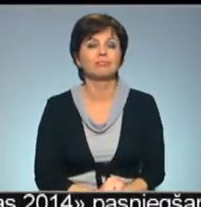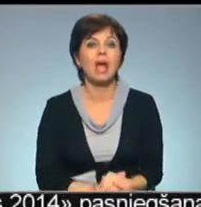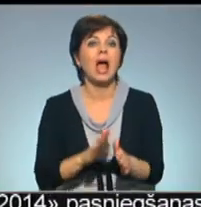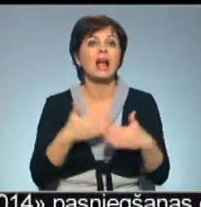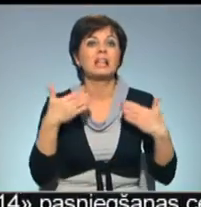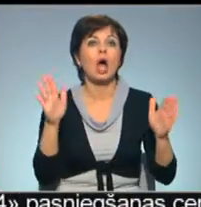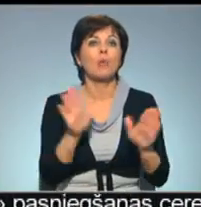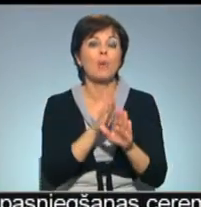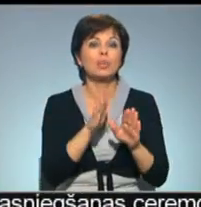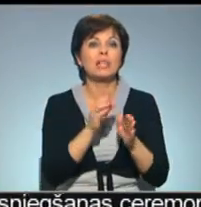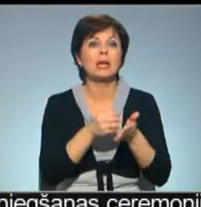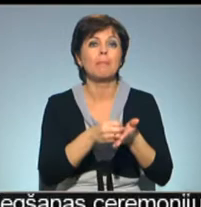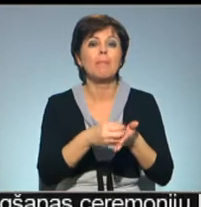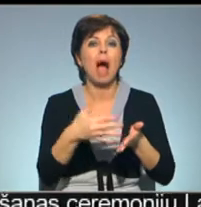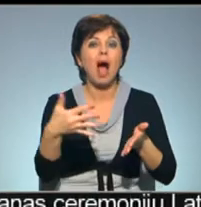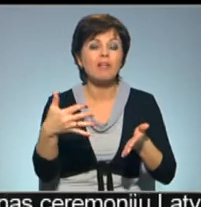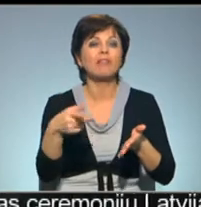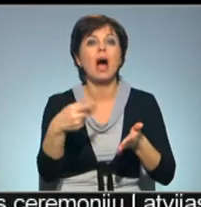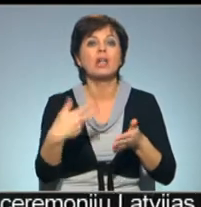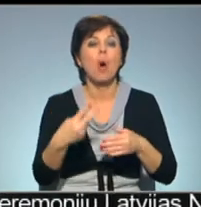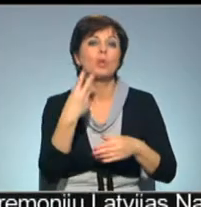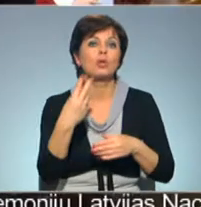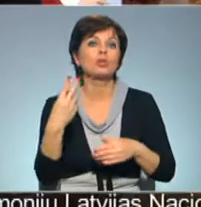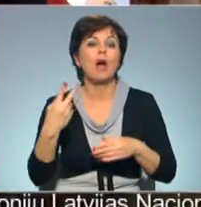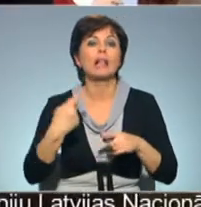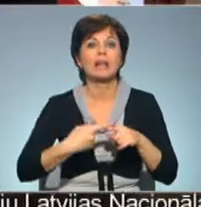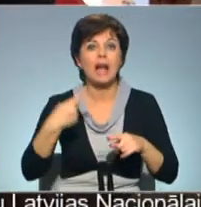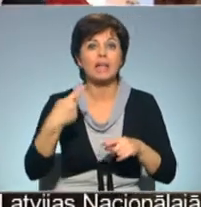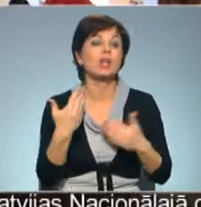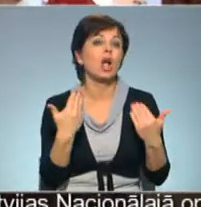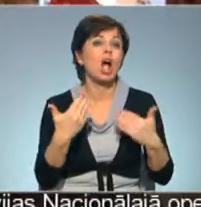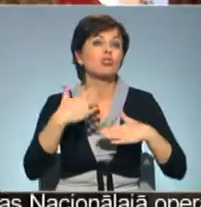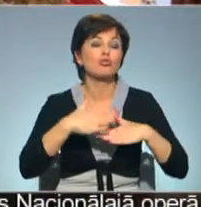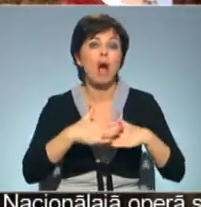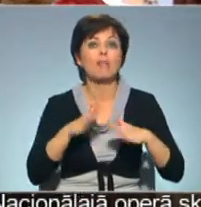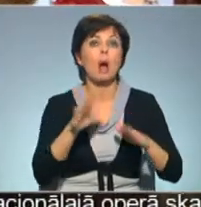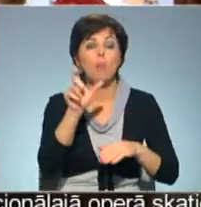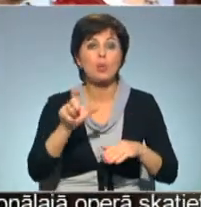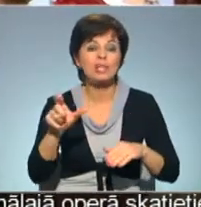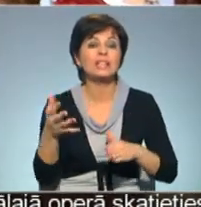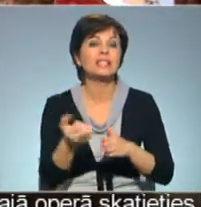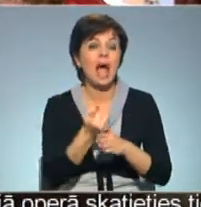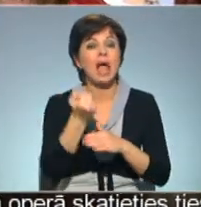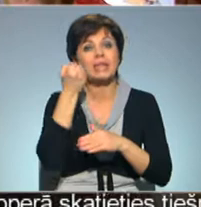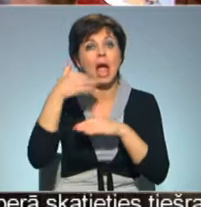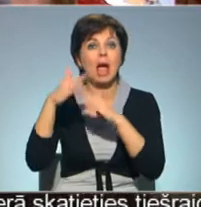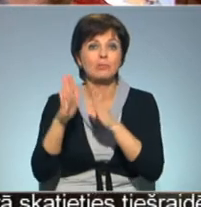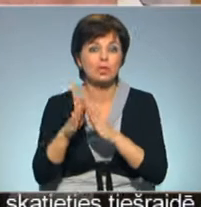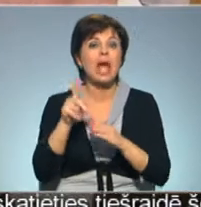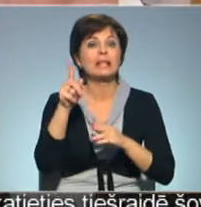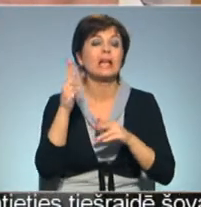Lielo mūzikas balvu šogad pasniegs jau 22. Reizi. Kuri mūziķi šovakar saņems sudraba statuetes, līdz pat vakaram zinās tikai žūrijas